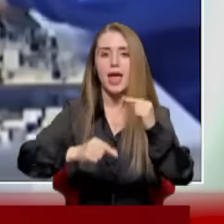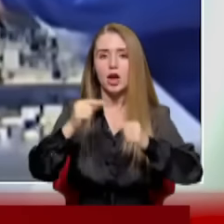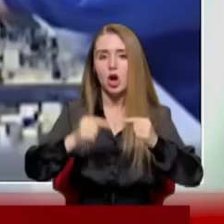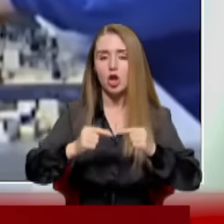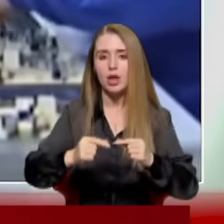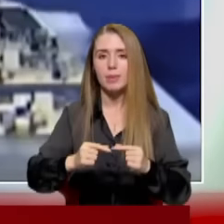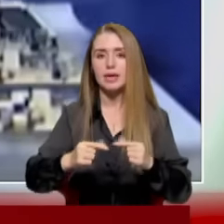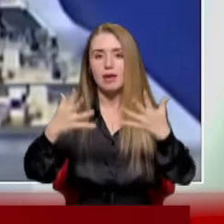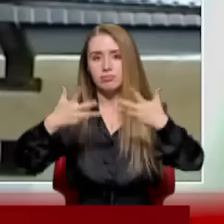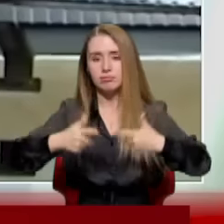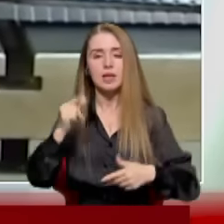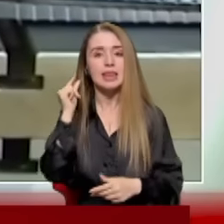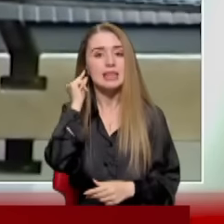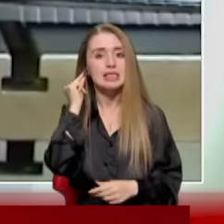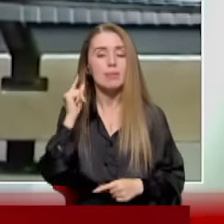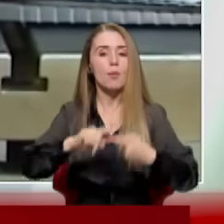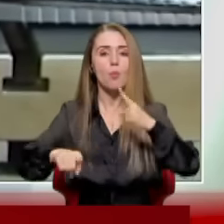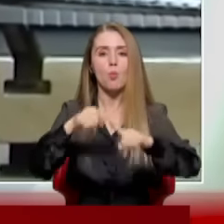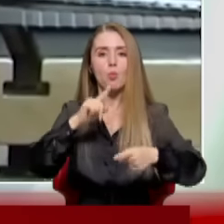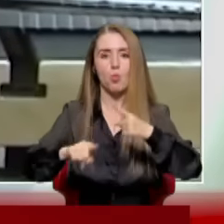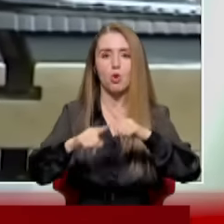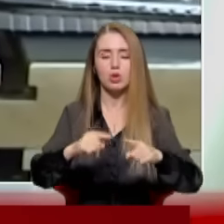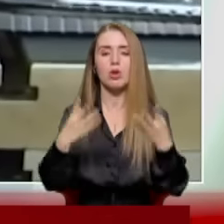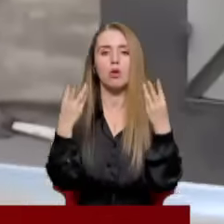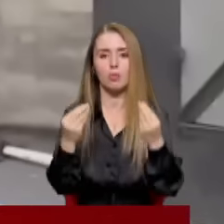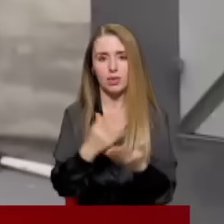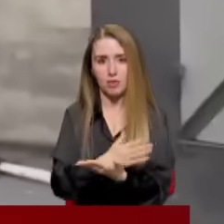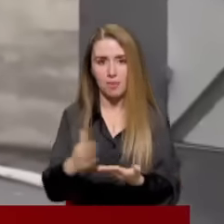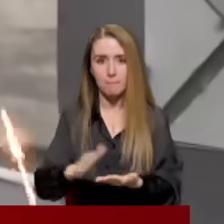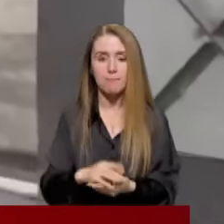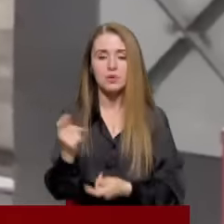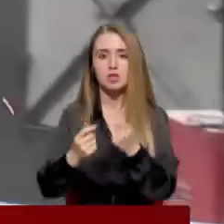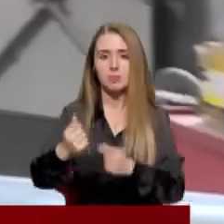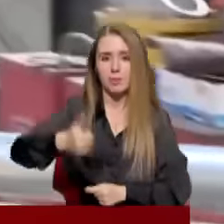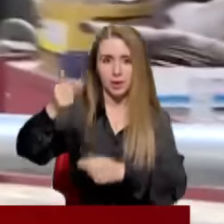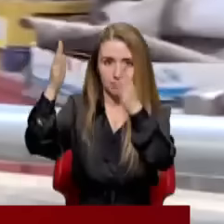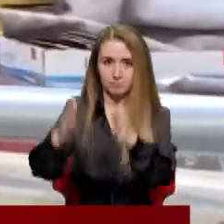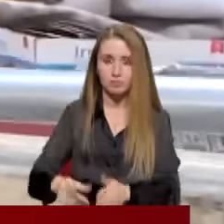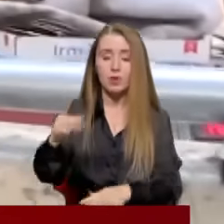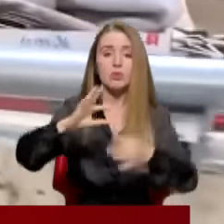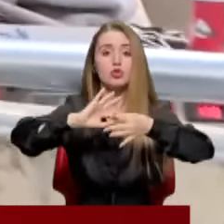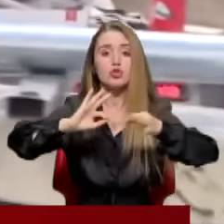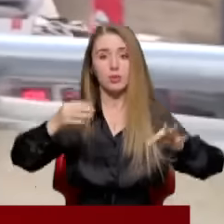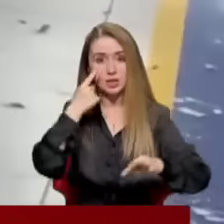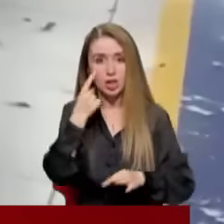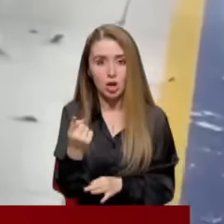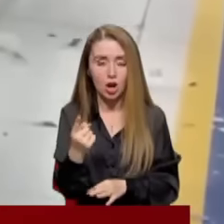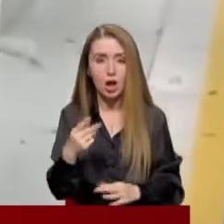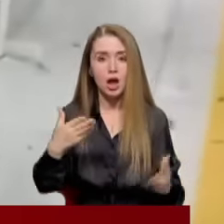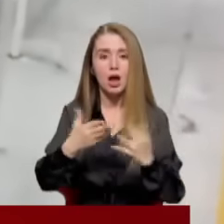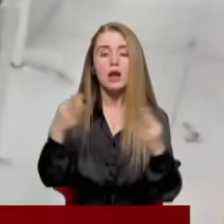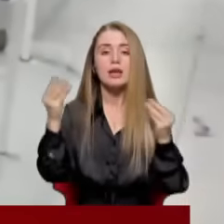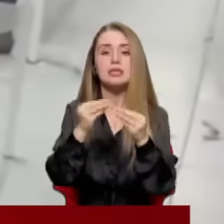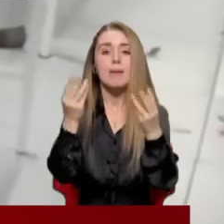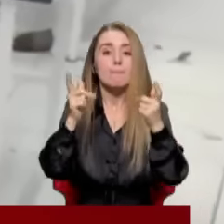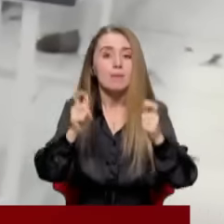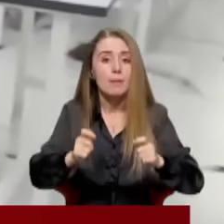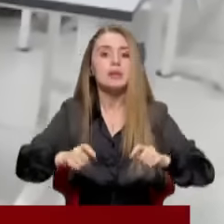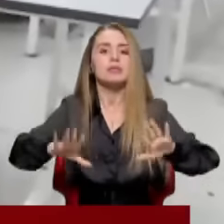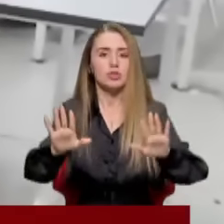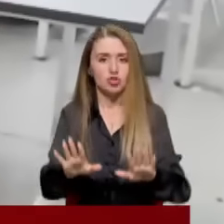mali disiplin politikası etkili bir şekilde uygulanıyor. Çalışma Bakanı Vedat Işıkhan bu cümlesiyle de ara zam yapılmaması